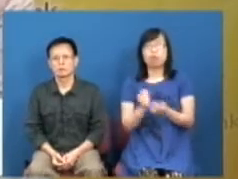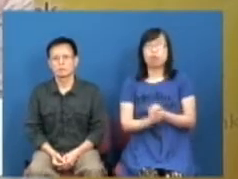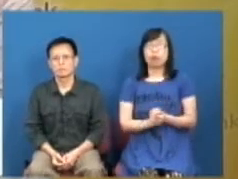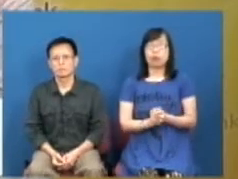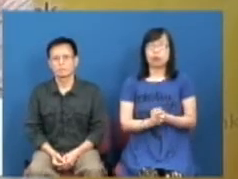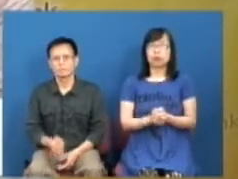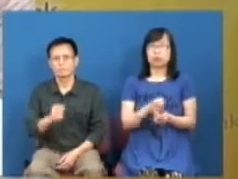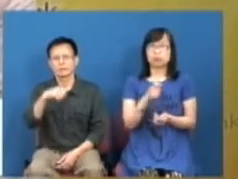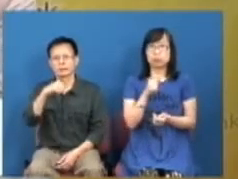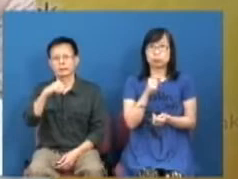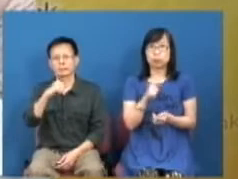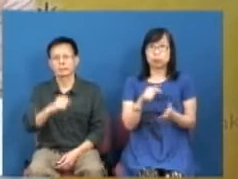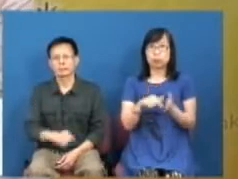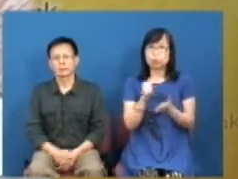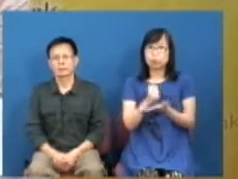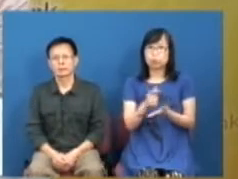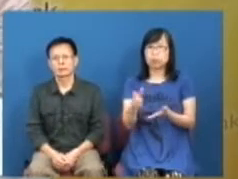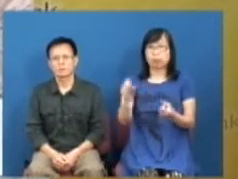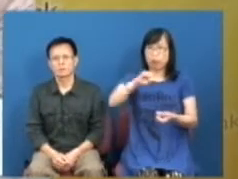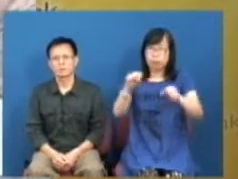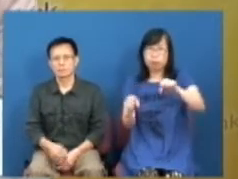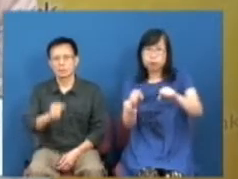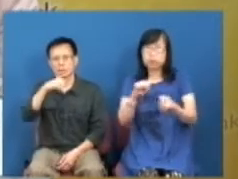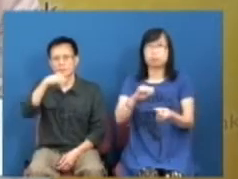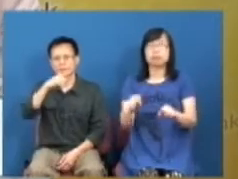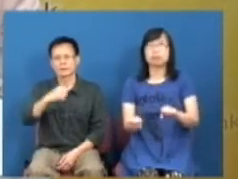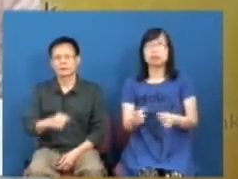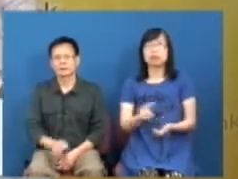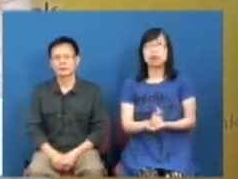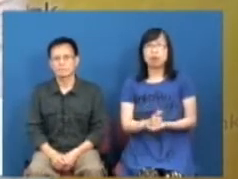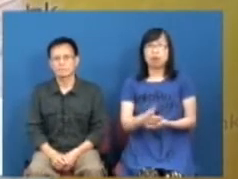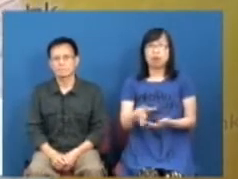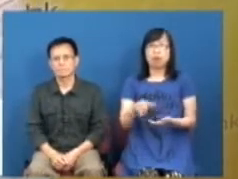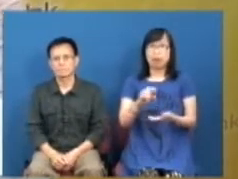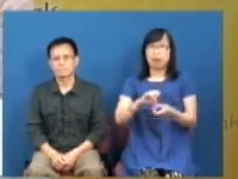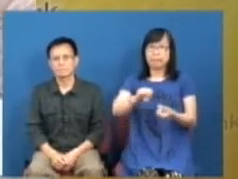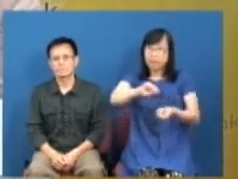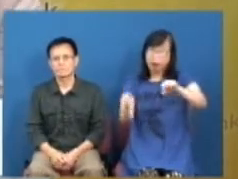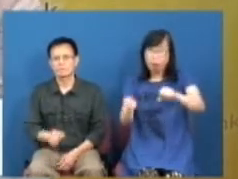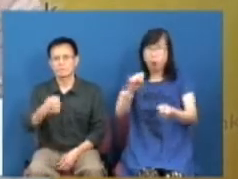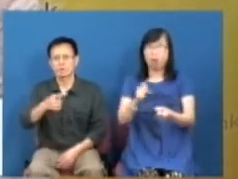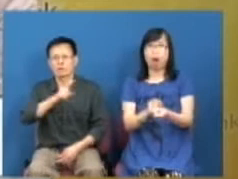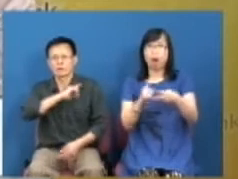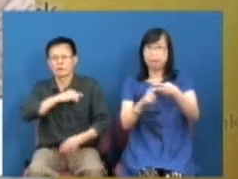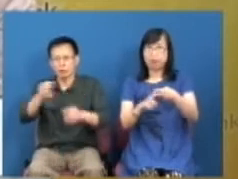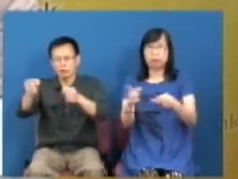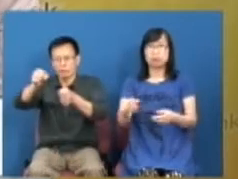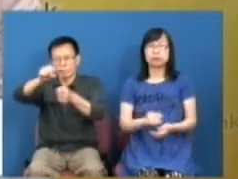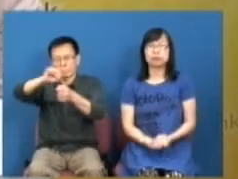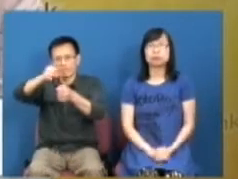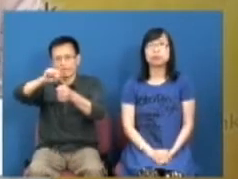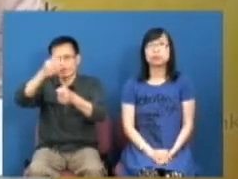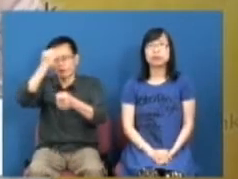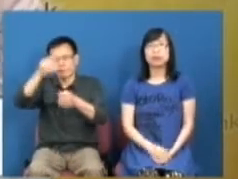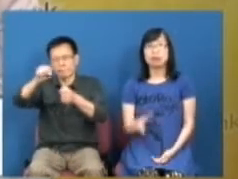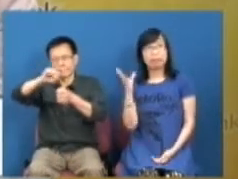外咧，其實最主要係科研嗰方面喎。 係啊， 即係化工啊。 我自己讀化學出身嘅。